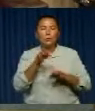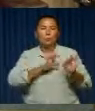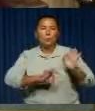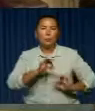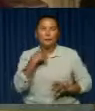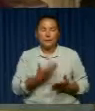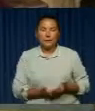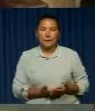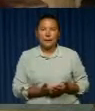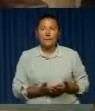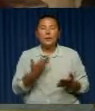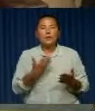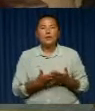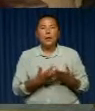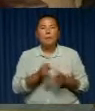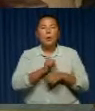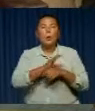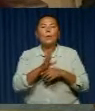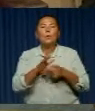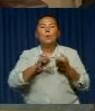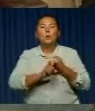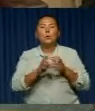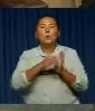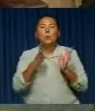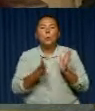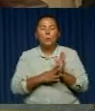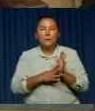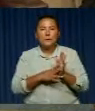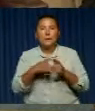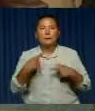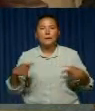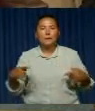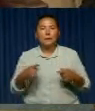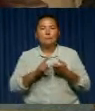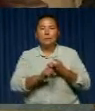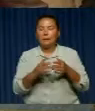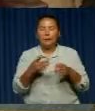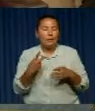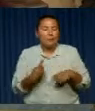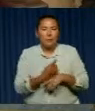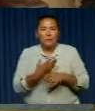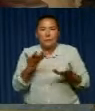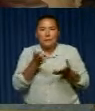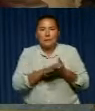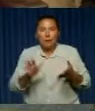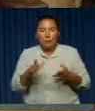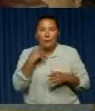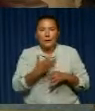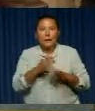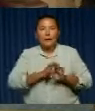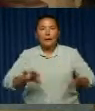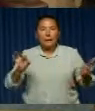керек? Жалпы COVID-19 болсын, кезірген басқа да жұқпалы инфекциялық аурулар болсын, ол жаңа тағы айта